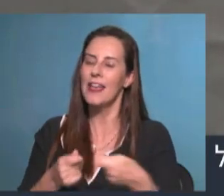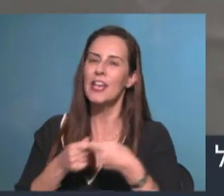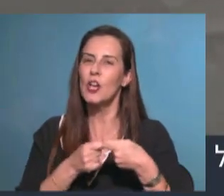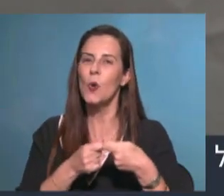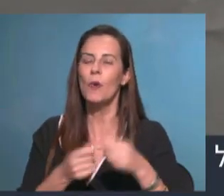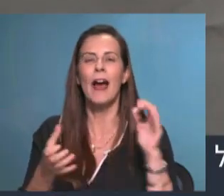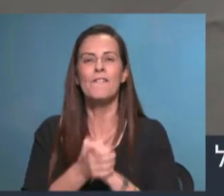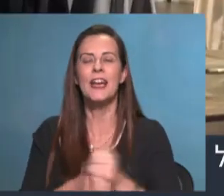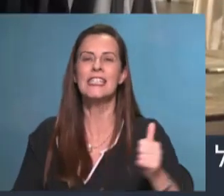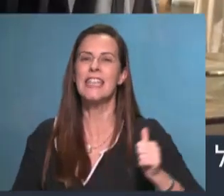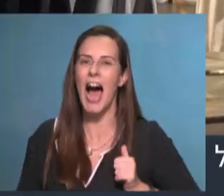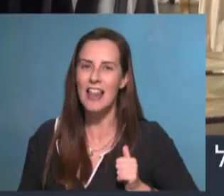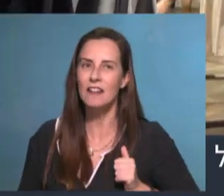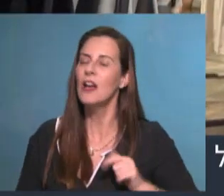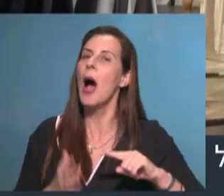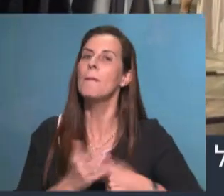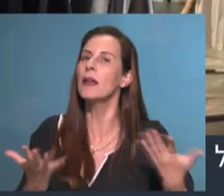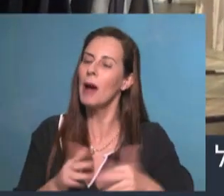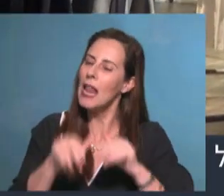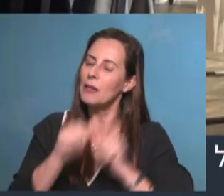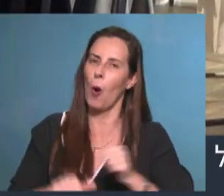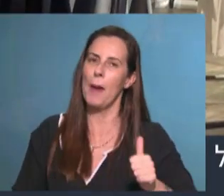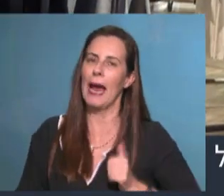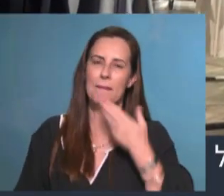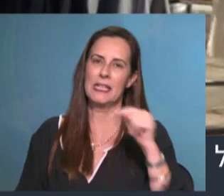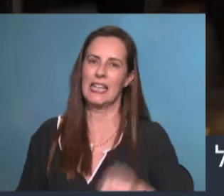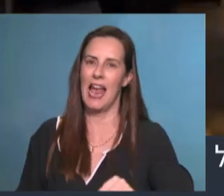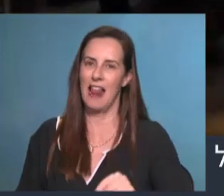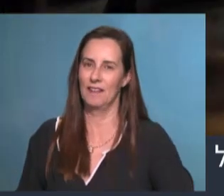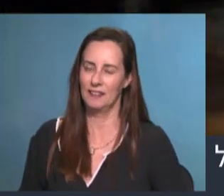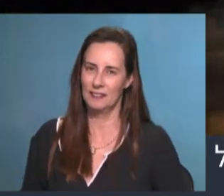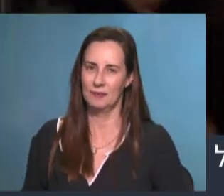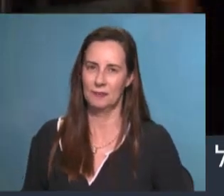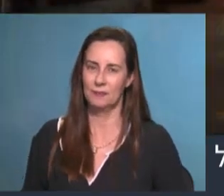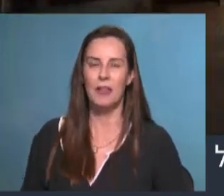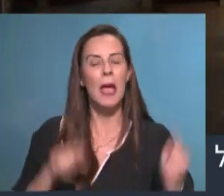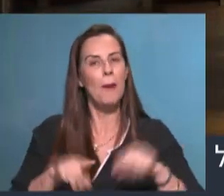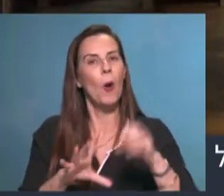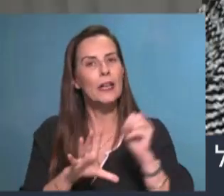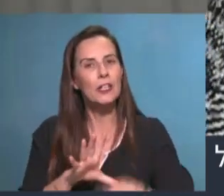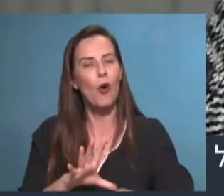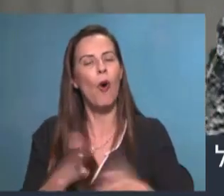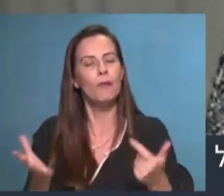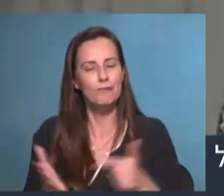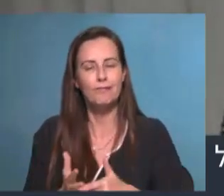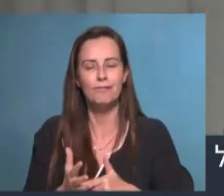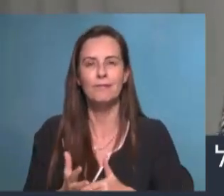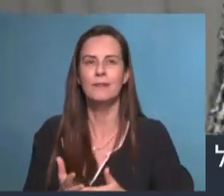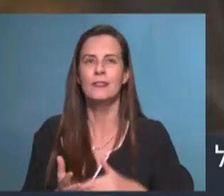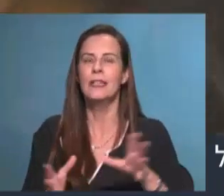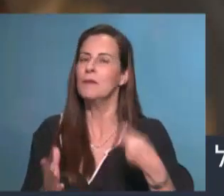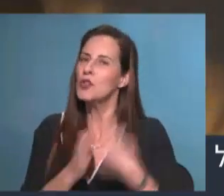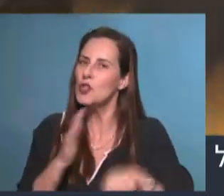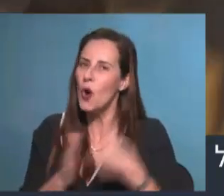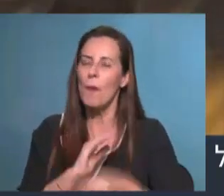צהל FIDF, שמטרתו לתמוך בחיילים ישראלים. באו לתרום לפעילות הארגון בשילוב שופינג,